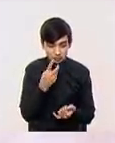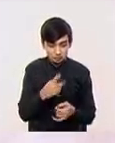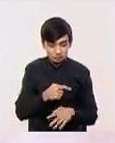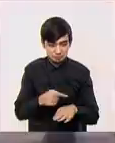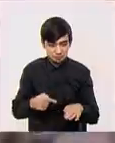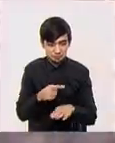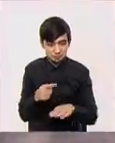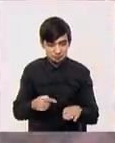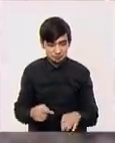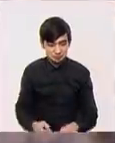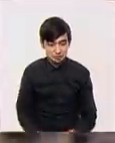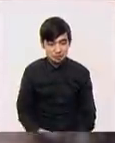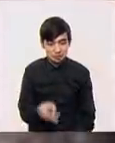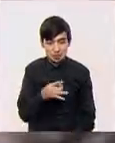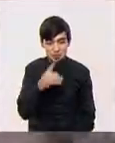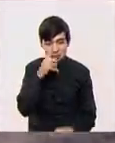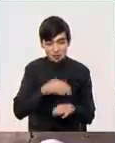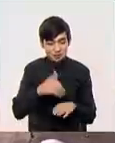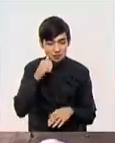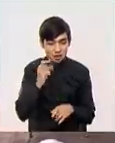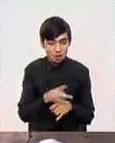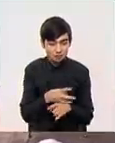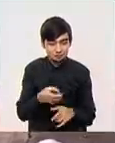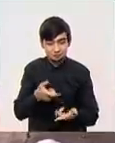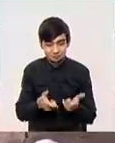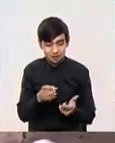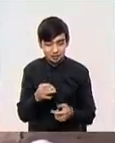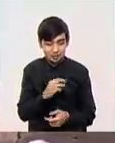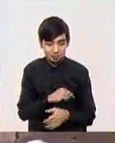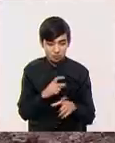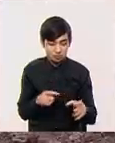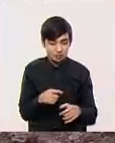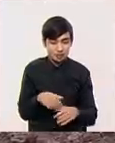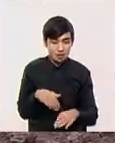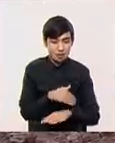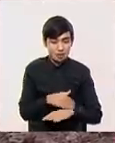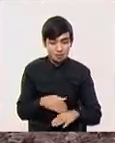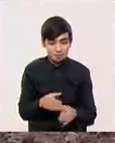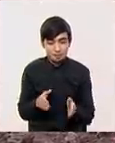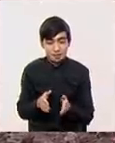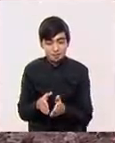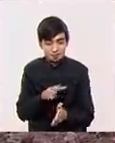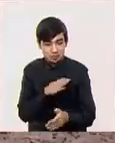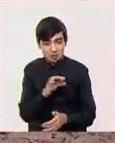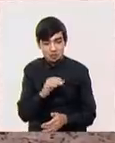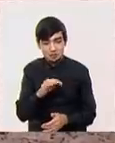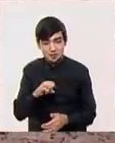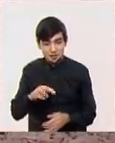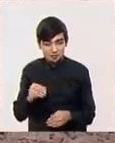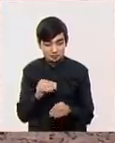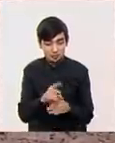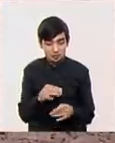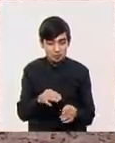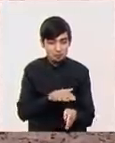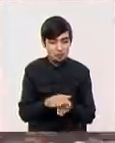жарылып жатыр. Аудан әкімдігі болса, кеше түнде шыныменде жұмысшылар жолдың бір бөлігіне асфальт төсегендерін растады. Бірақ тұтастай